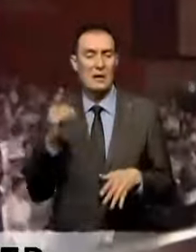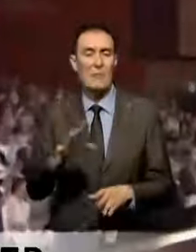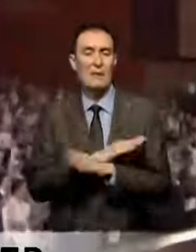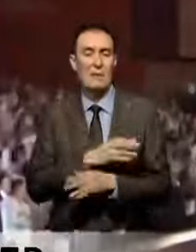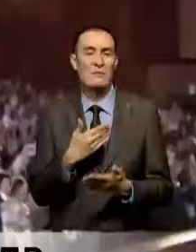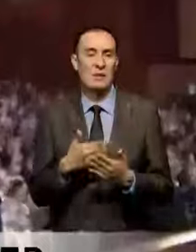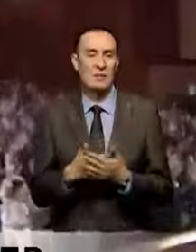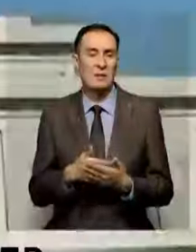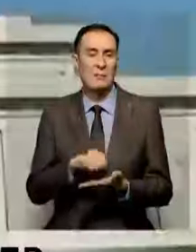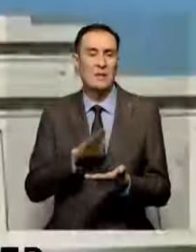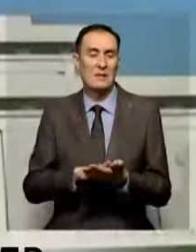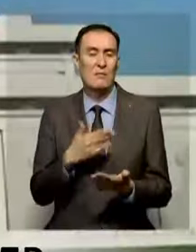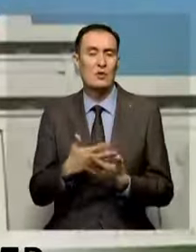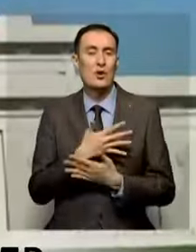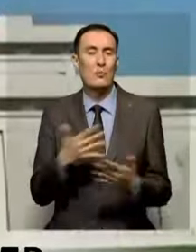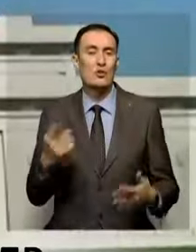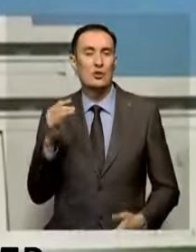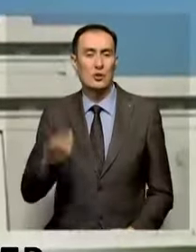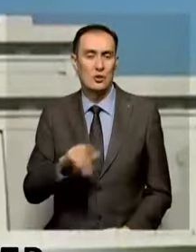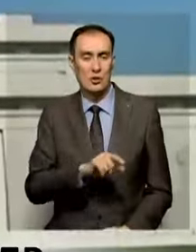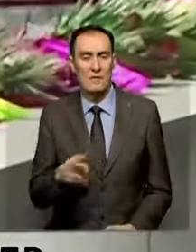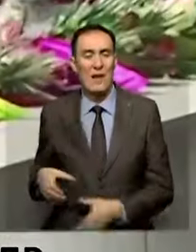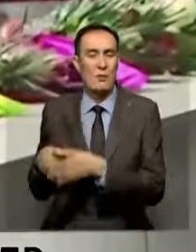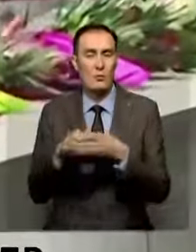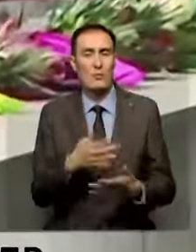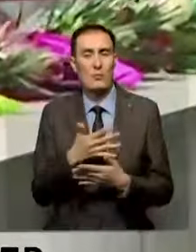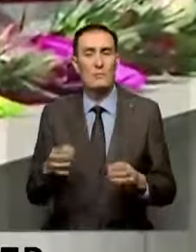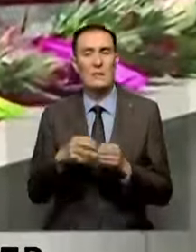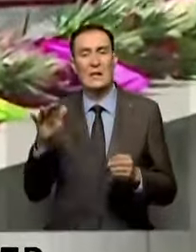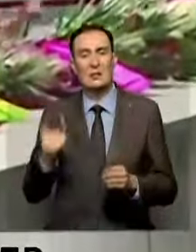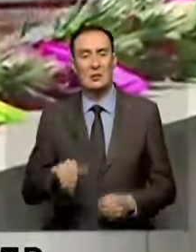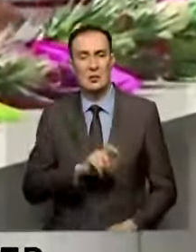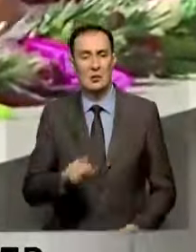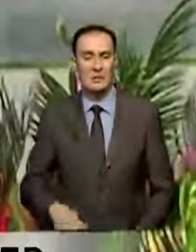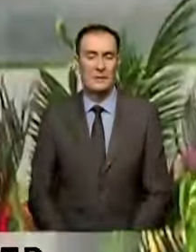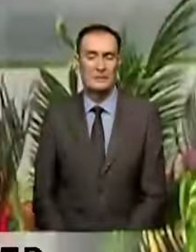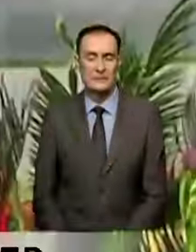погибли, в частности, по оценкам СМИ, больше 1000 человек. Эвакуированы свыше 15 тысяч.